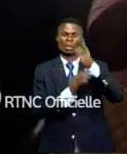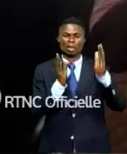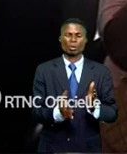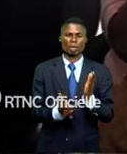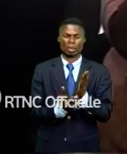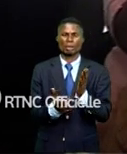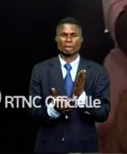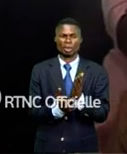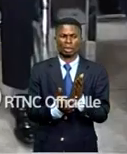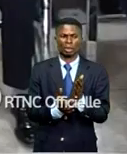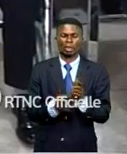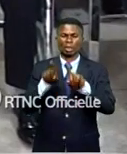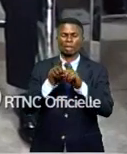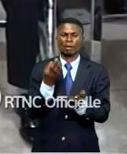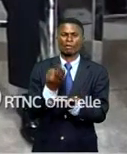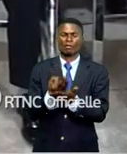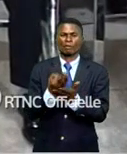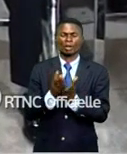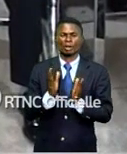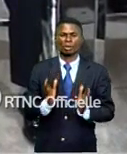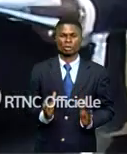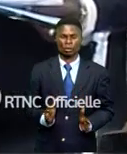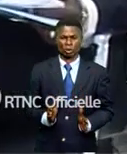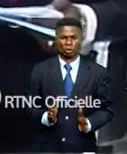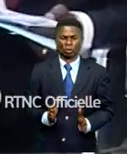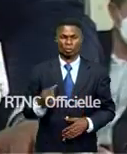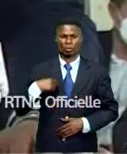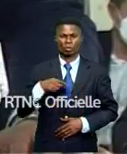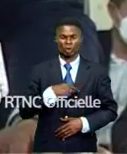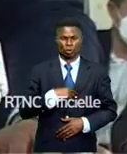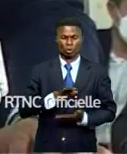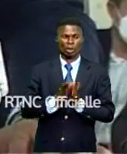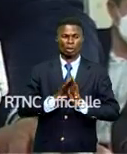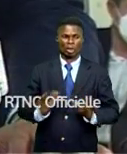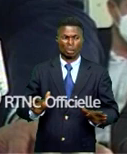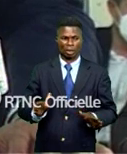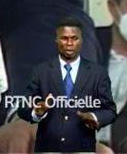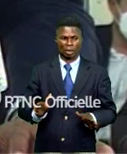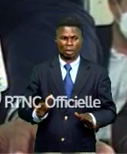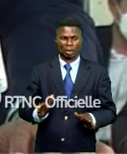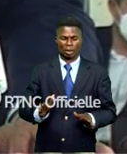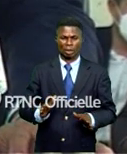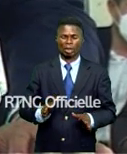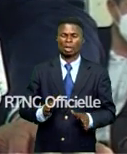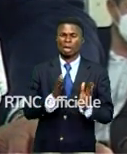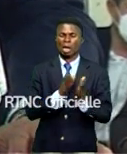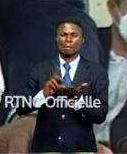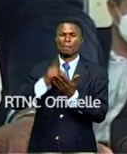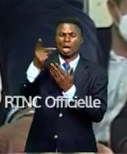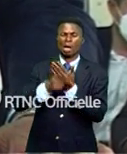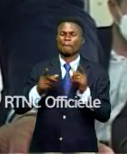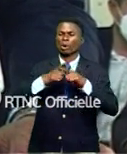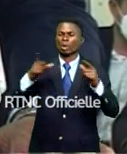techniques et financiers, nous sommes parvenus à dérouler un vaste programme de